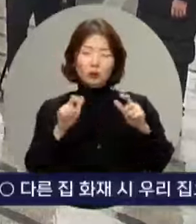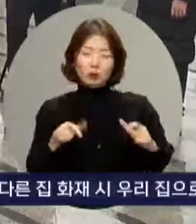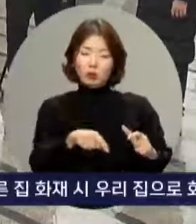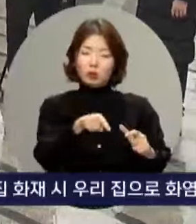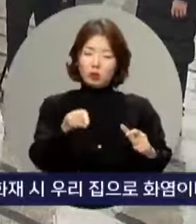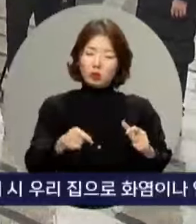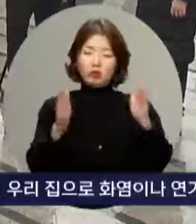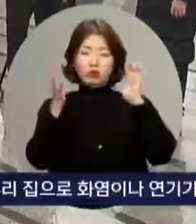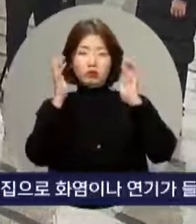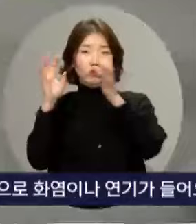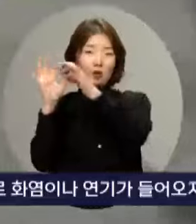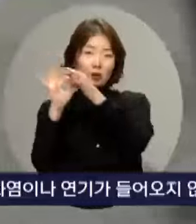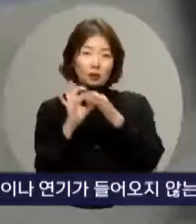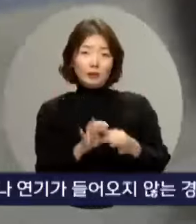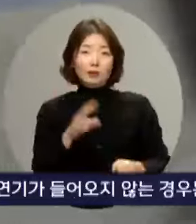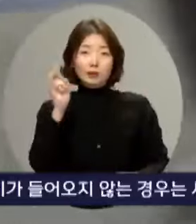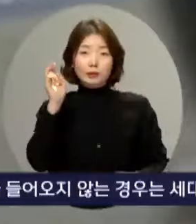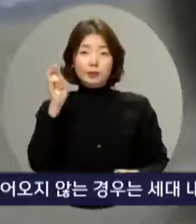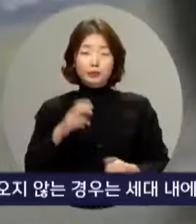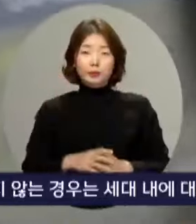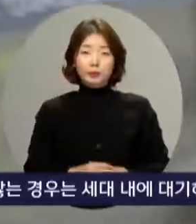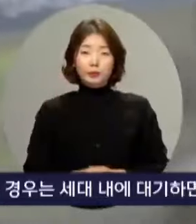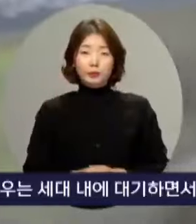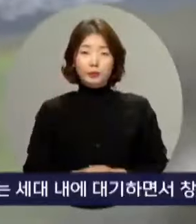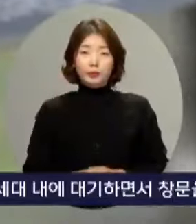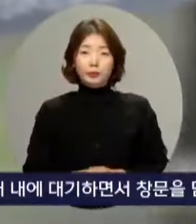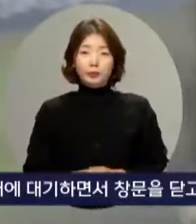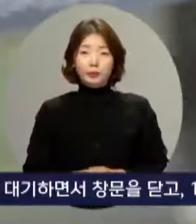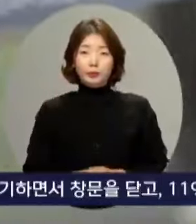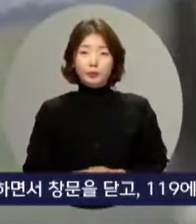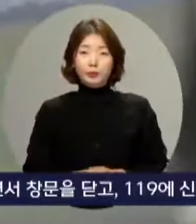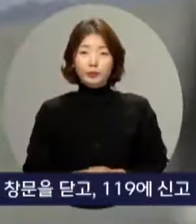지역 의료계에 혼란이 지속될 것으로 보입니다. MBC 뉴스 정자영입니다.